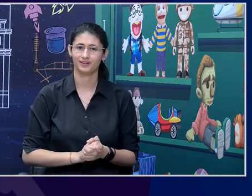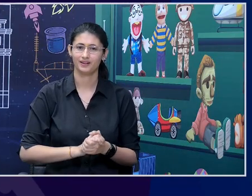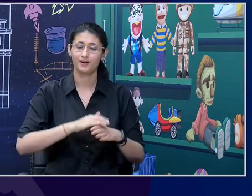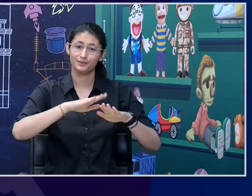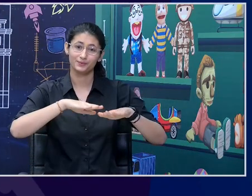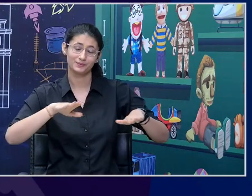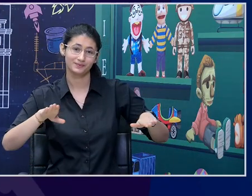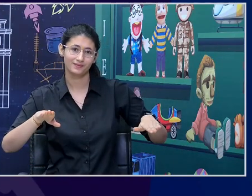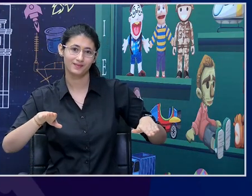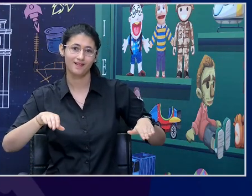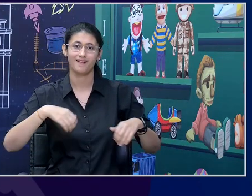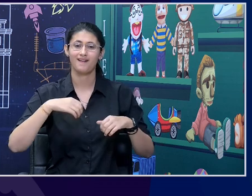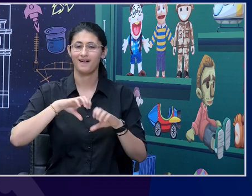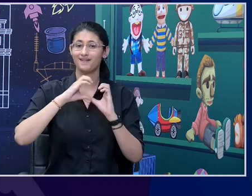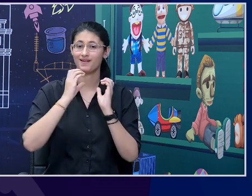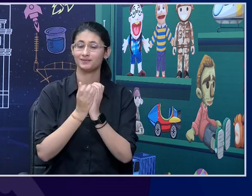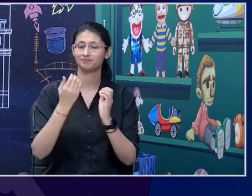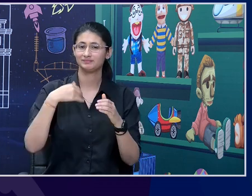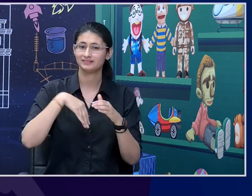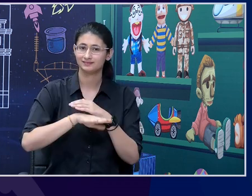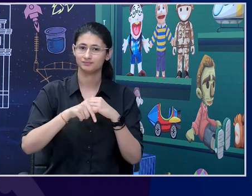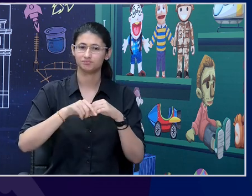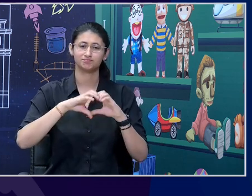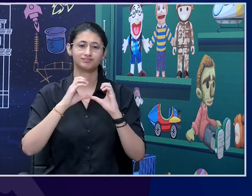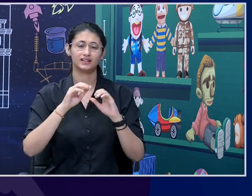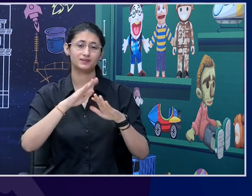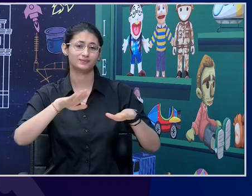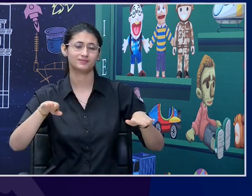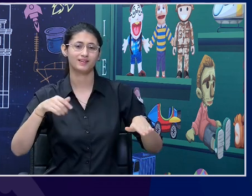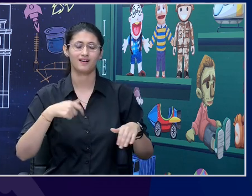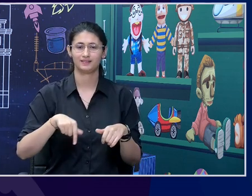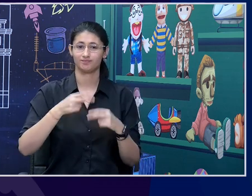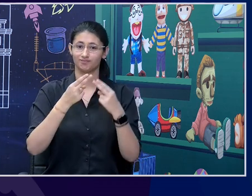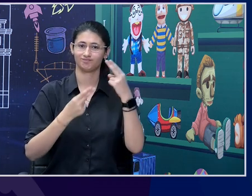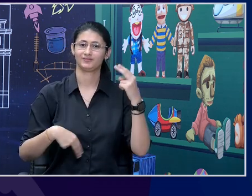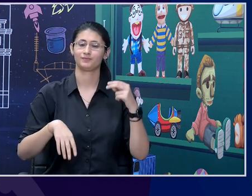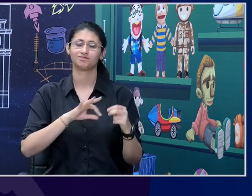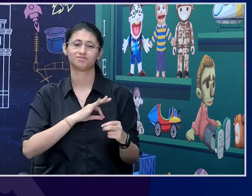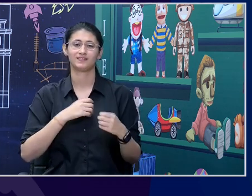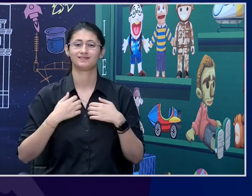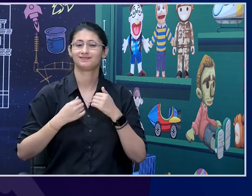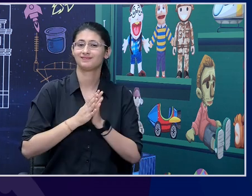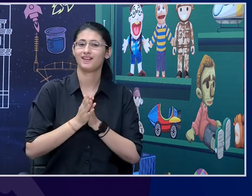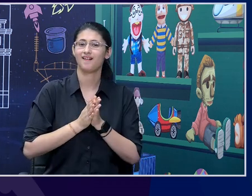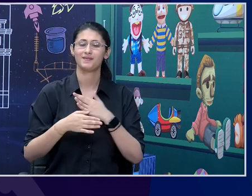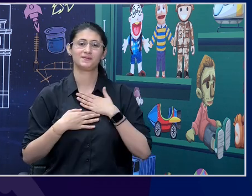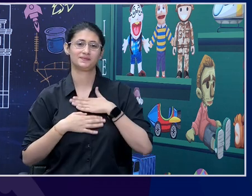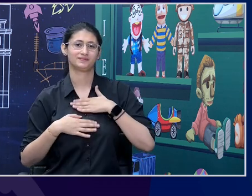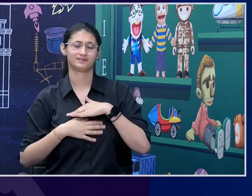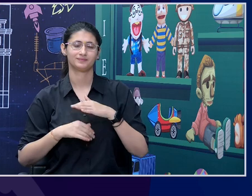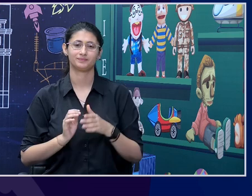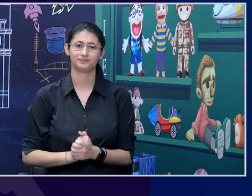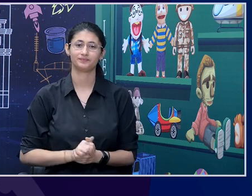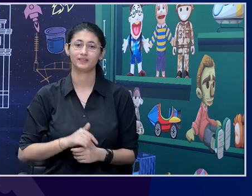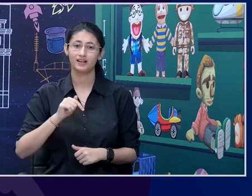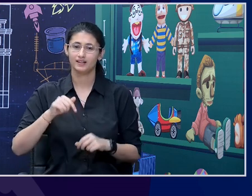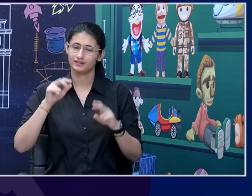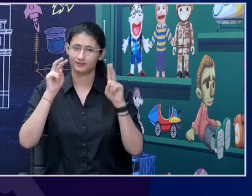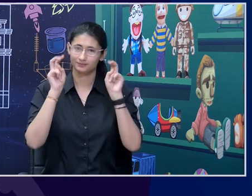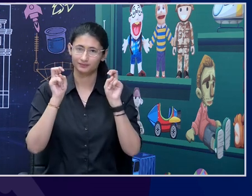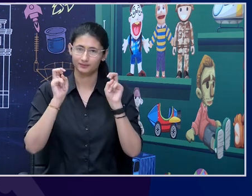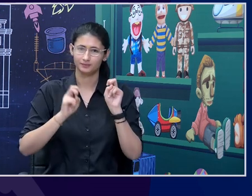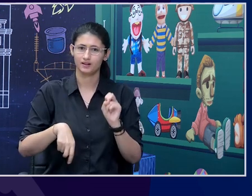इंजॉय करते हैं तो राहुल जी आगे बढ़ते हैं अब कहानी में क्योंकि गेंद और बल्ले की बात हुई है